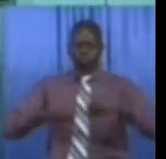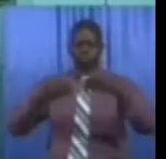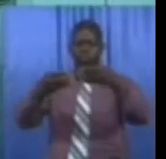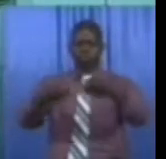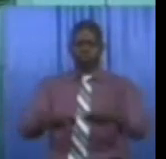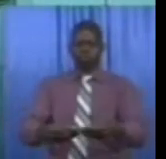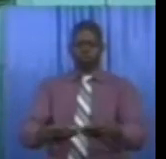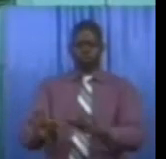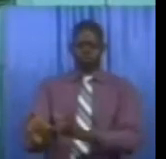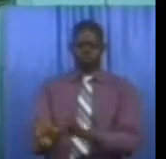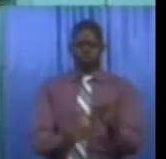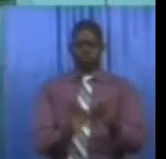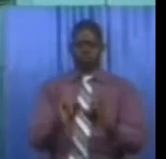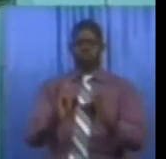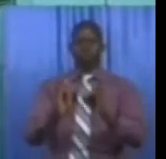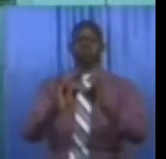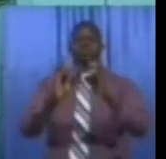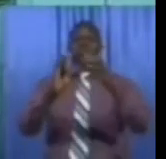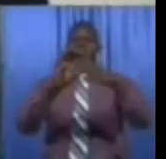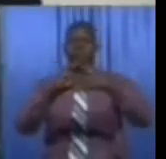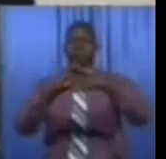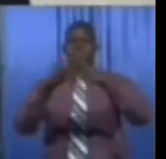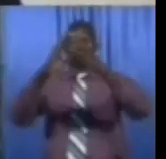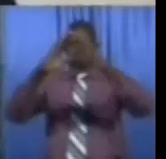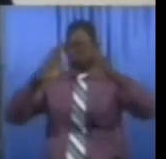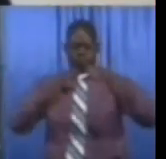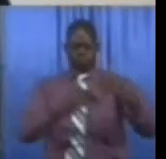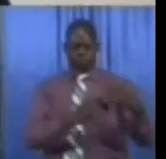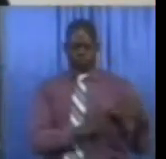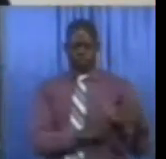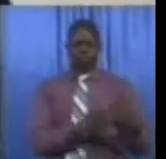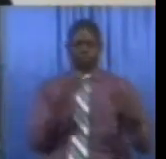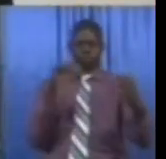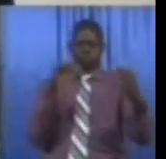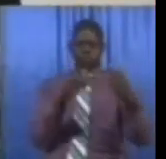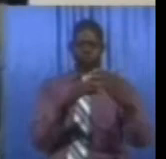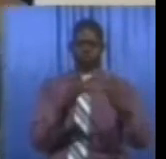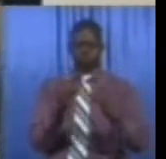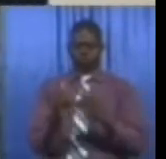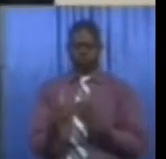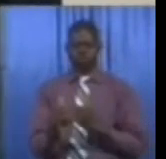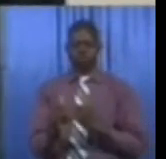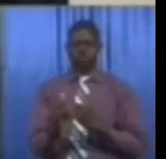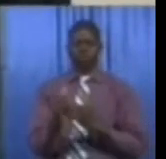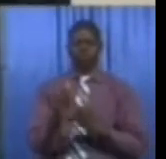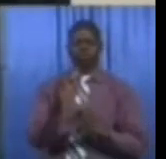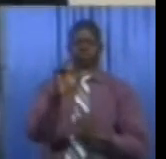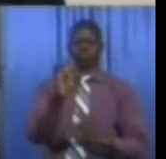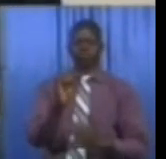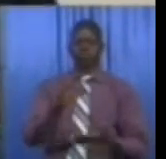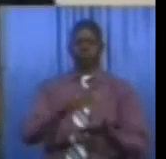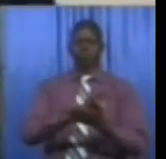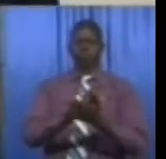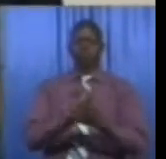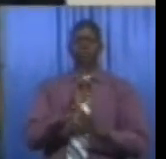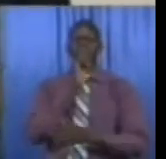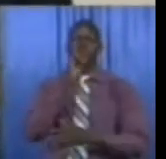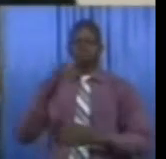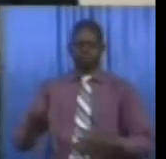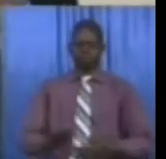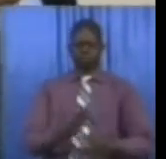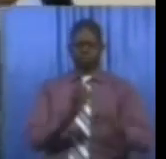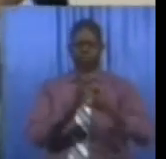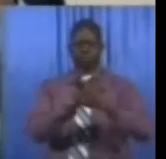la réalisation d'abattoirs périphériques. Cette étude a été bouclée. Le dossier sera introduit en Conseil des